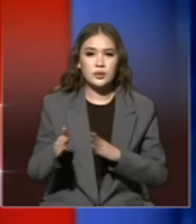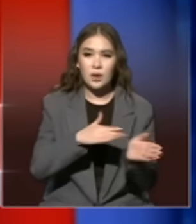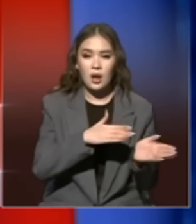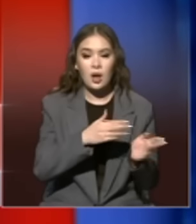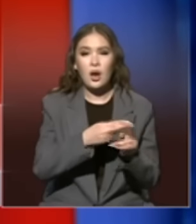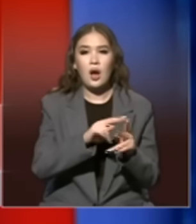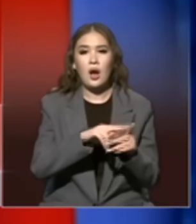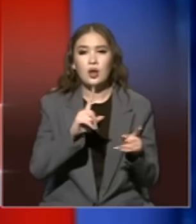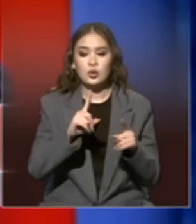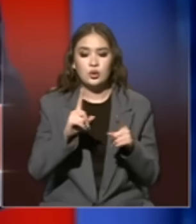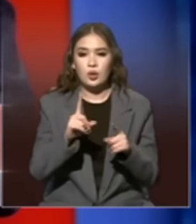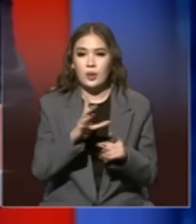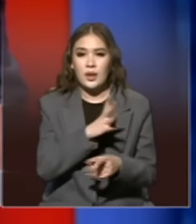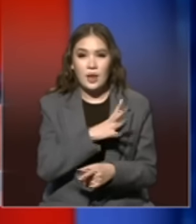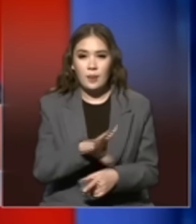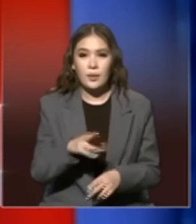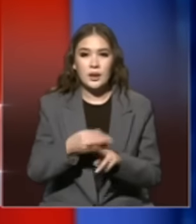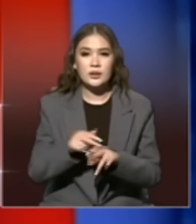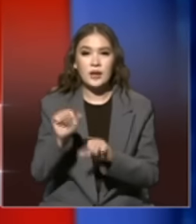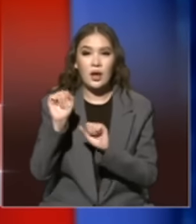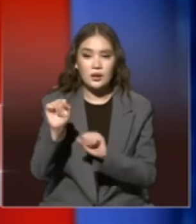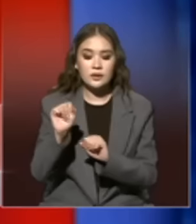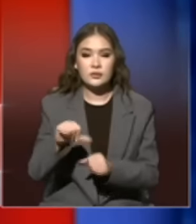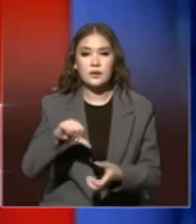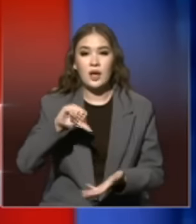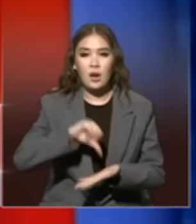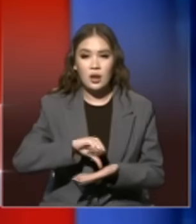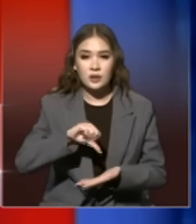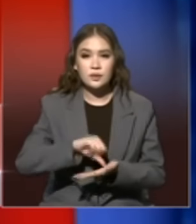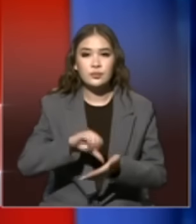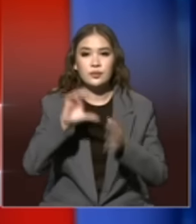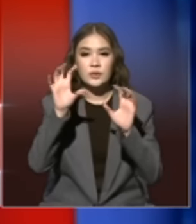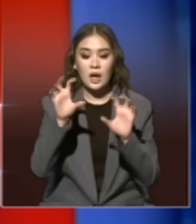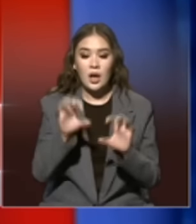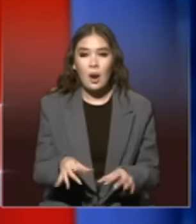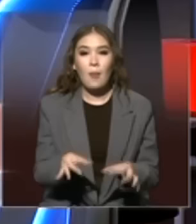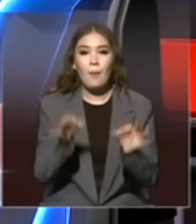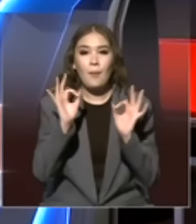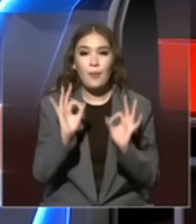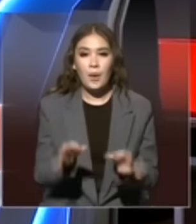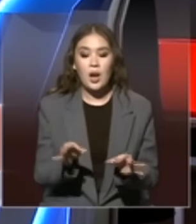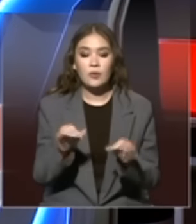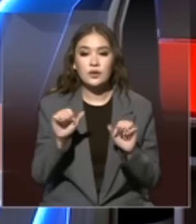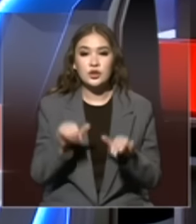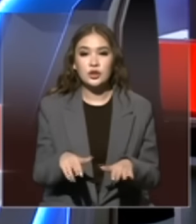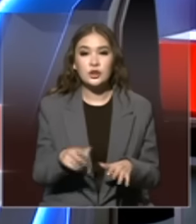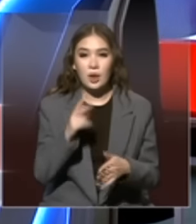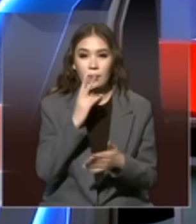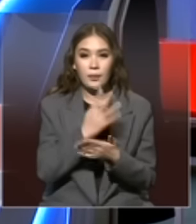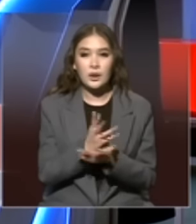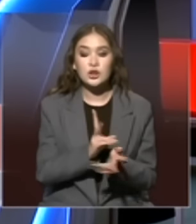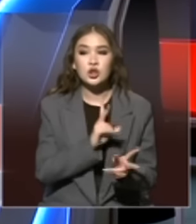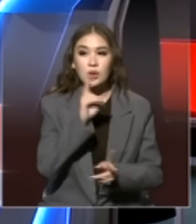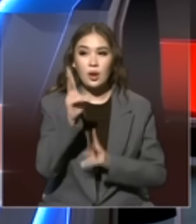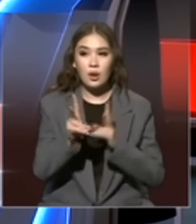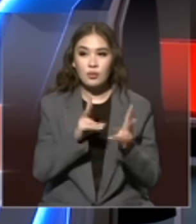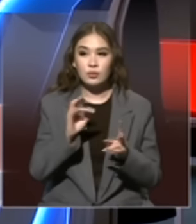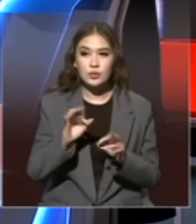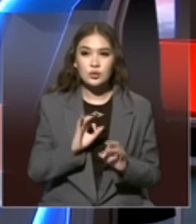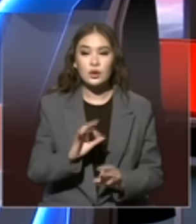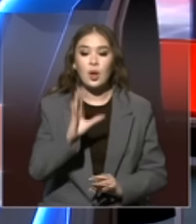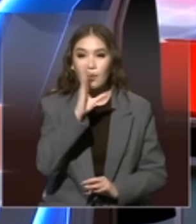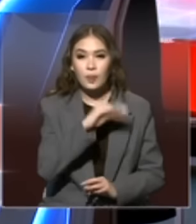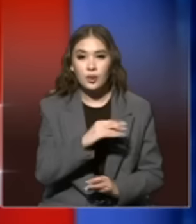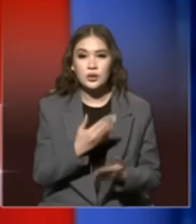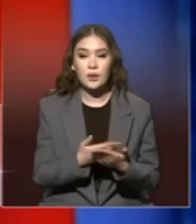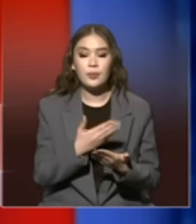адвокат та екінші тарап болып қатысып, соның заңдылығының дұрыс өтуіне қарайды. Заң бұзылып жатса шағымданады прокурорға, тергеу